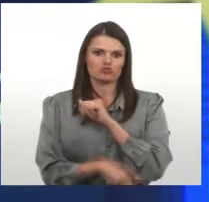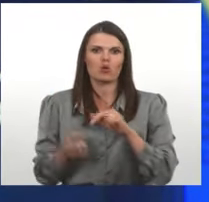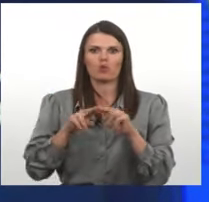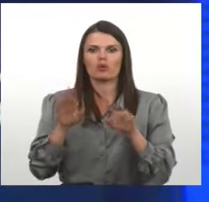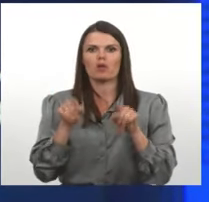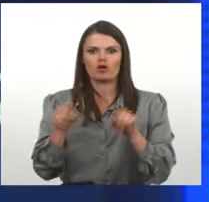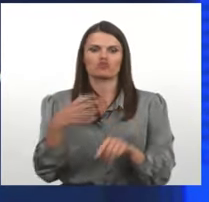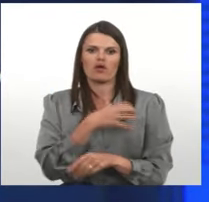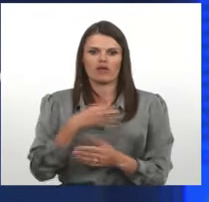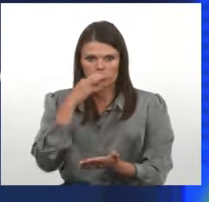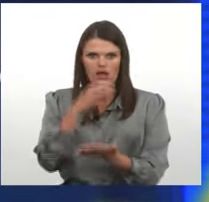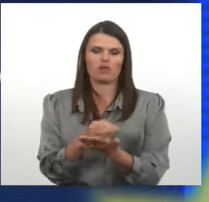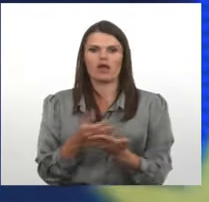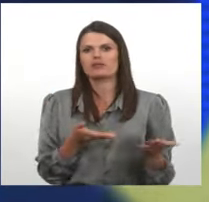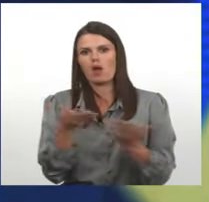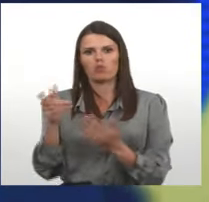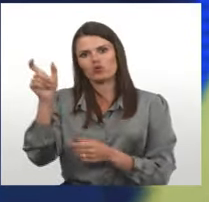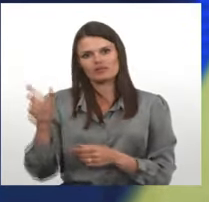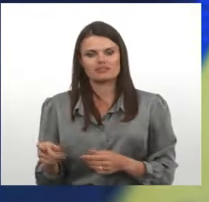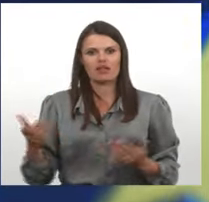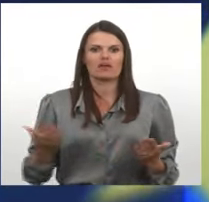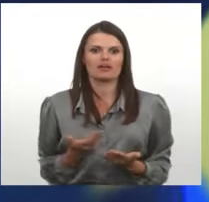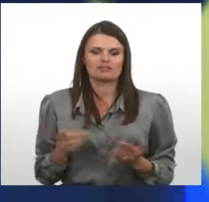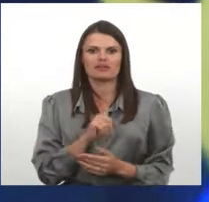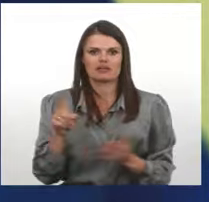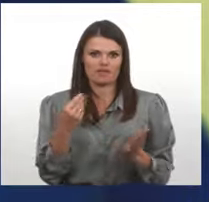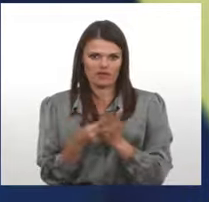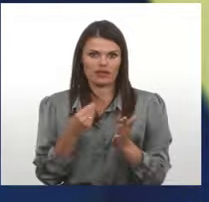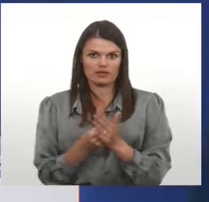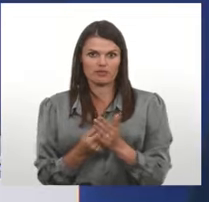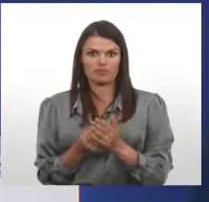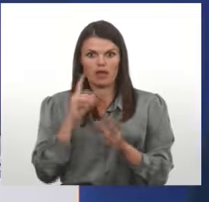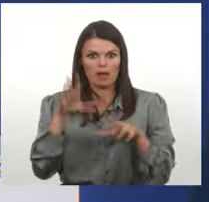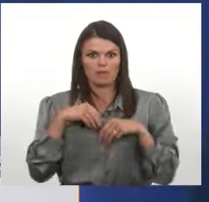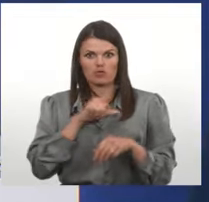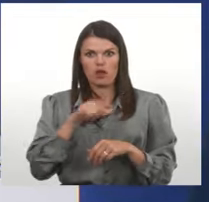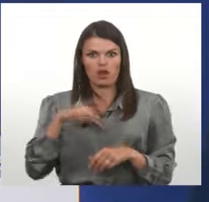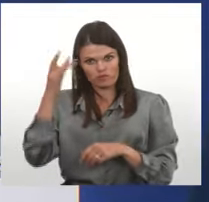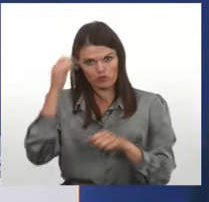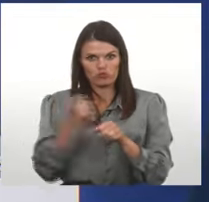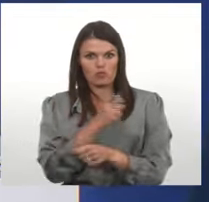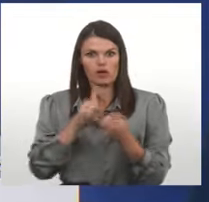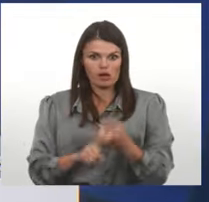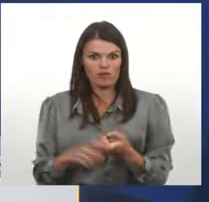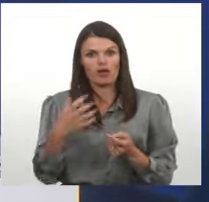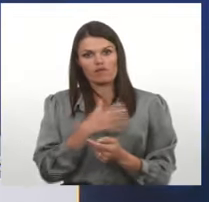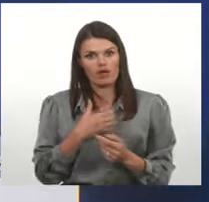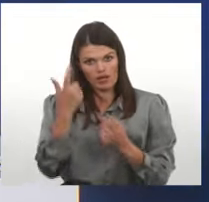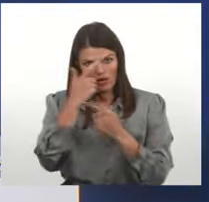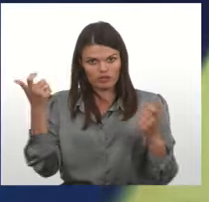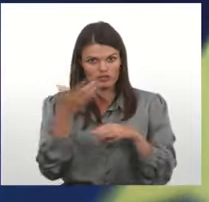ir jāatbild, jo jebkura cilvēka dzīvība ir vērtība. Bet tad pieņemot, ka no Latvijas viedokļa tomēr kaut kas ir atkarīgs, būtu vai nebūtu